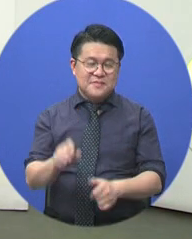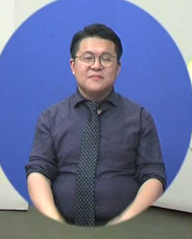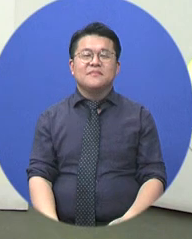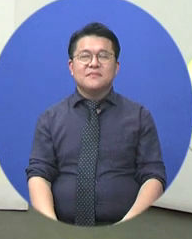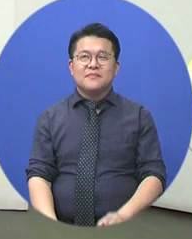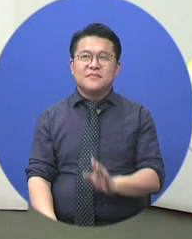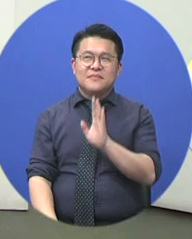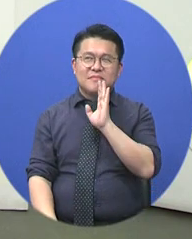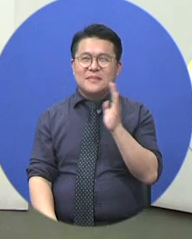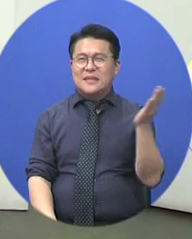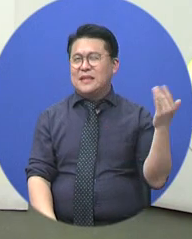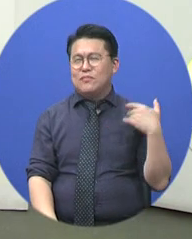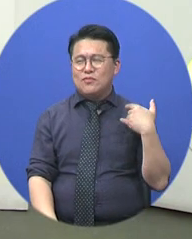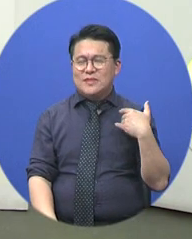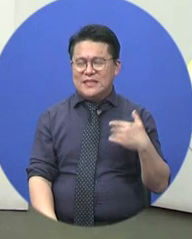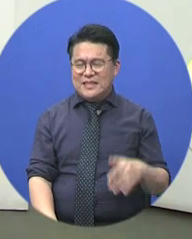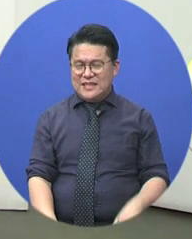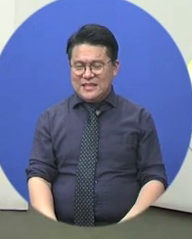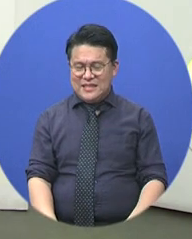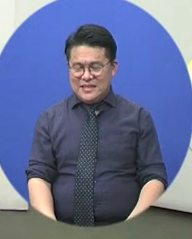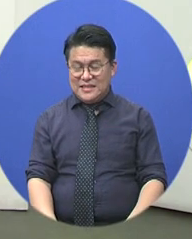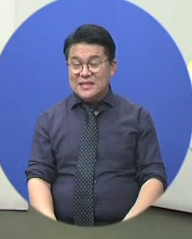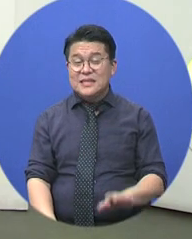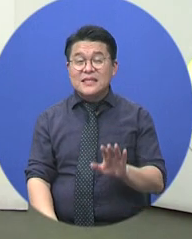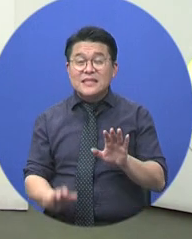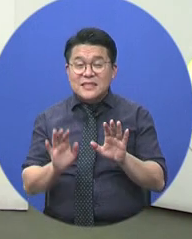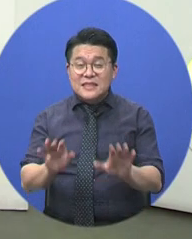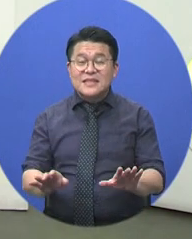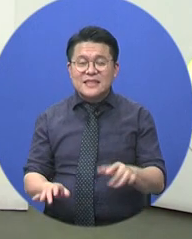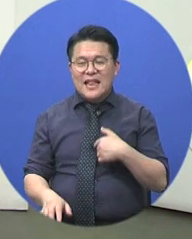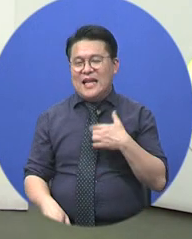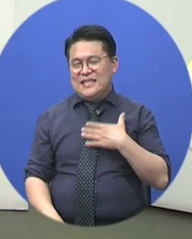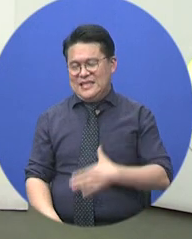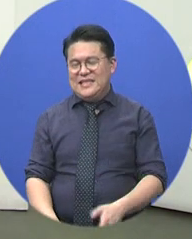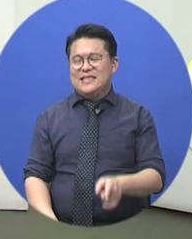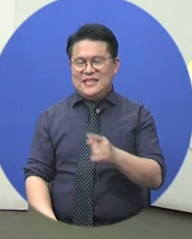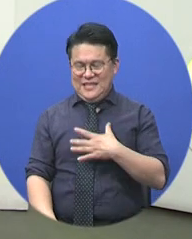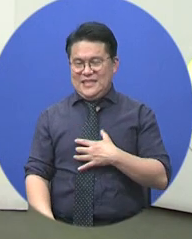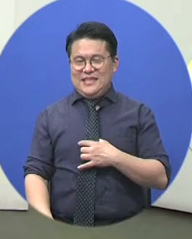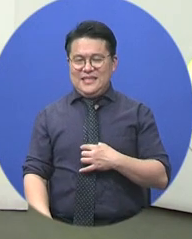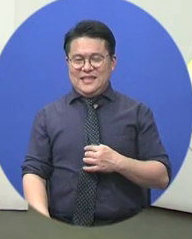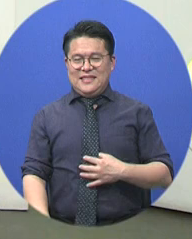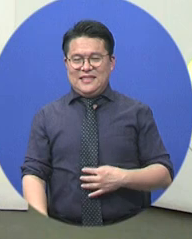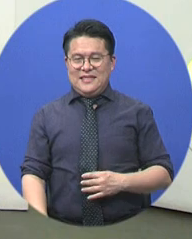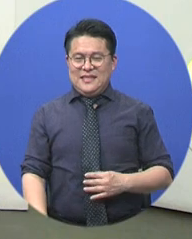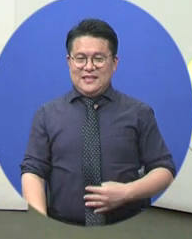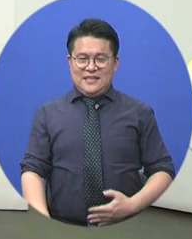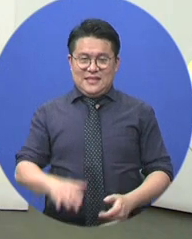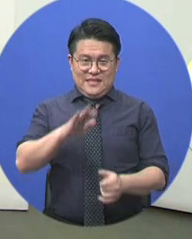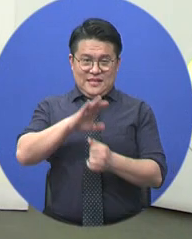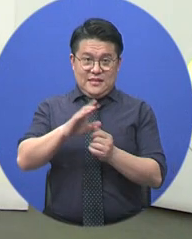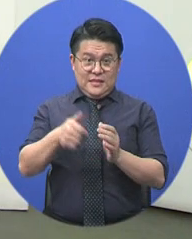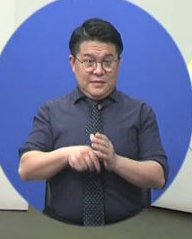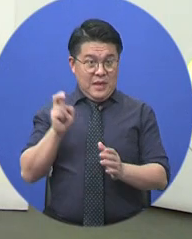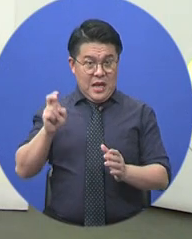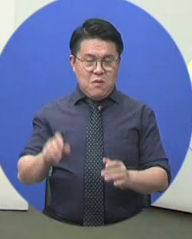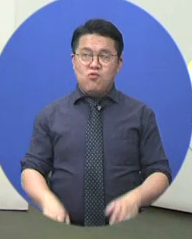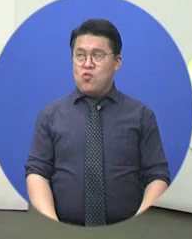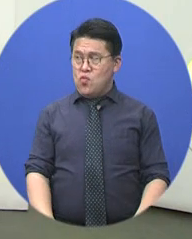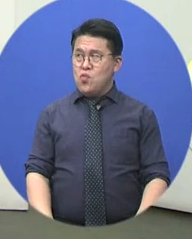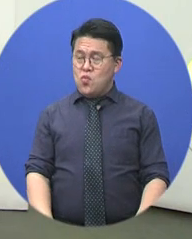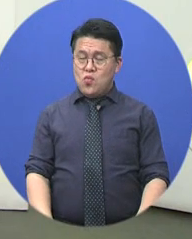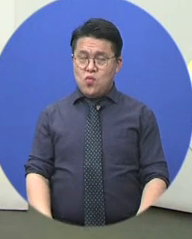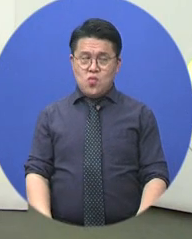예, 그때는 잘 몰랐었는데. 네. 지금은 좀 알겠더라고요. 네, 네. 소시적까지 될 정도로.